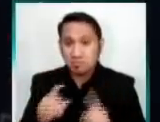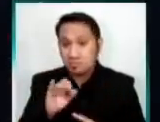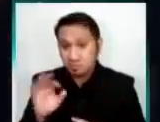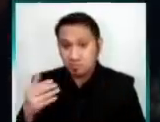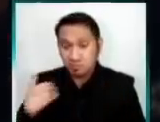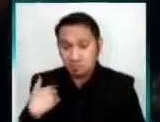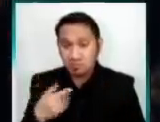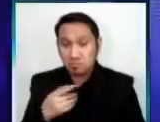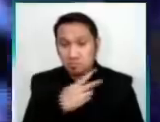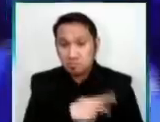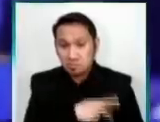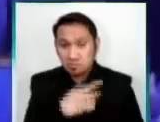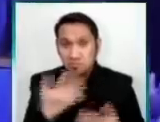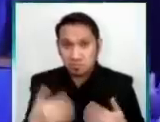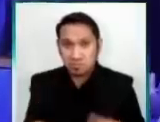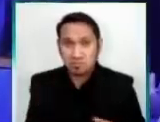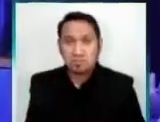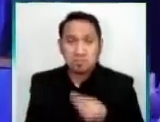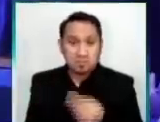nyo, nabibigay na sa inyo.